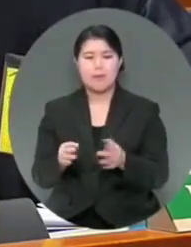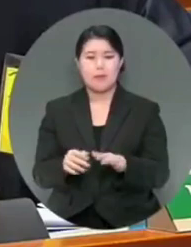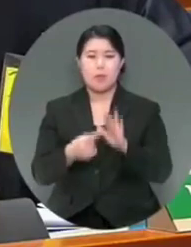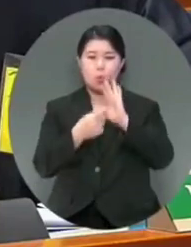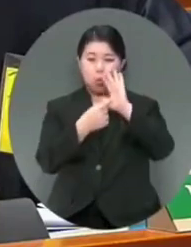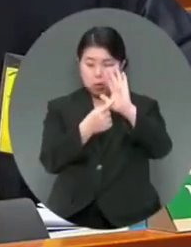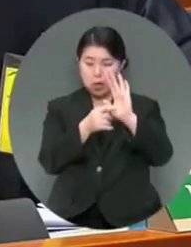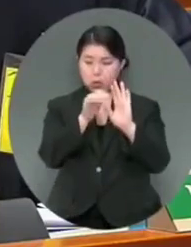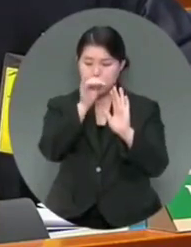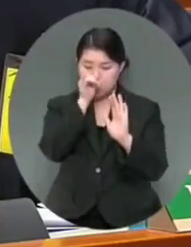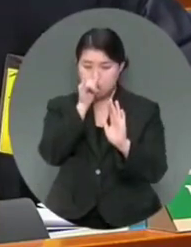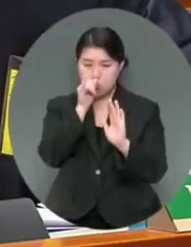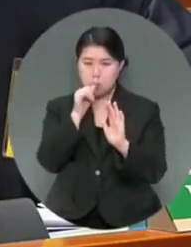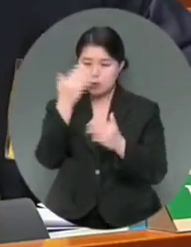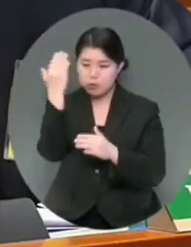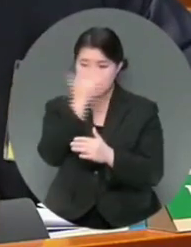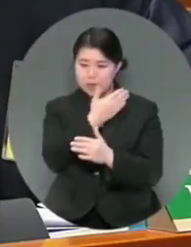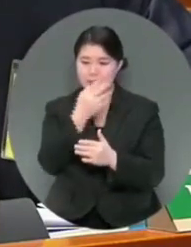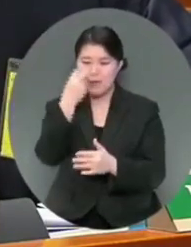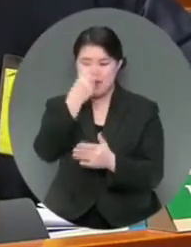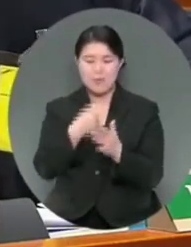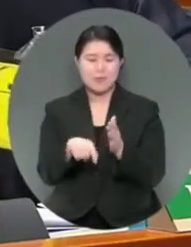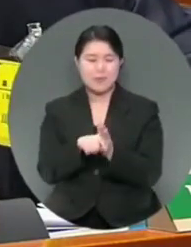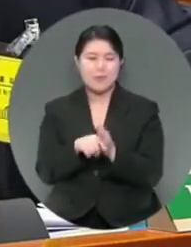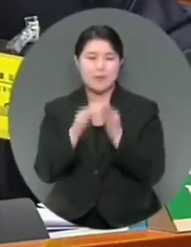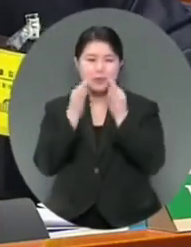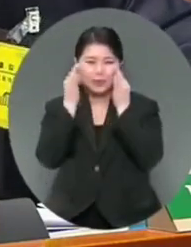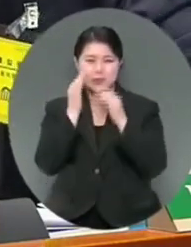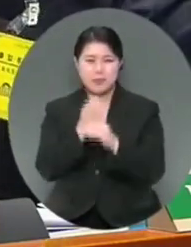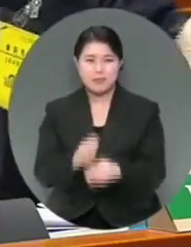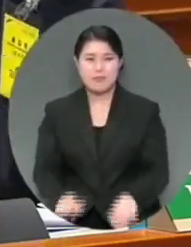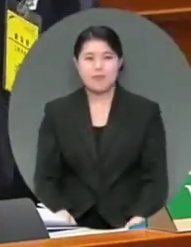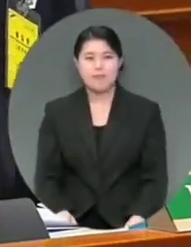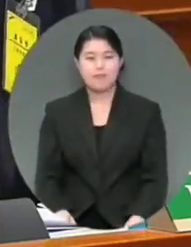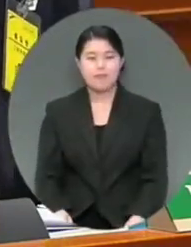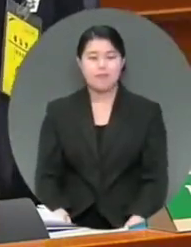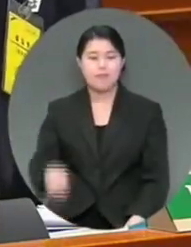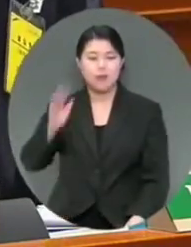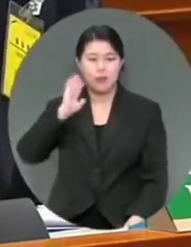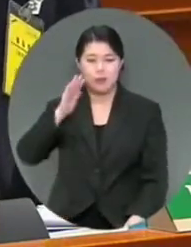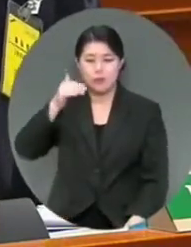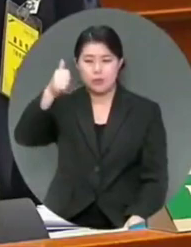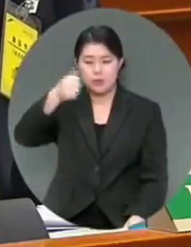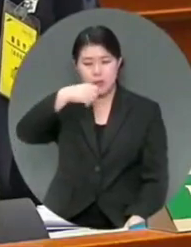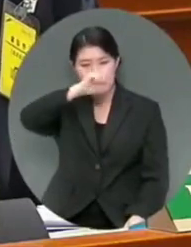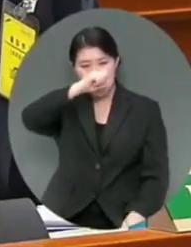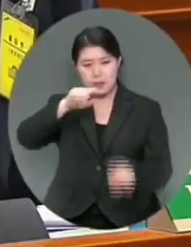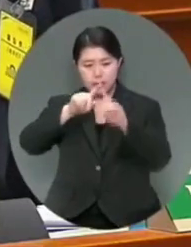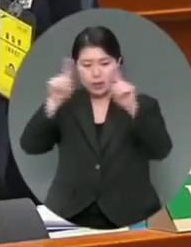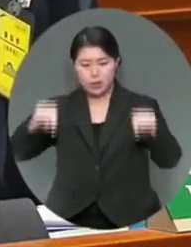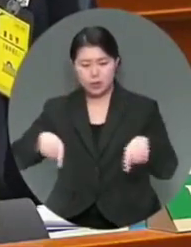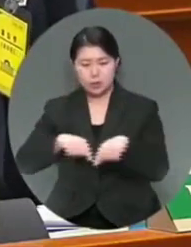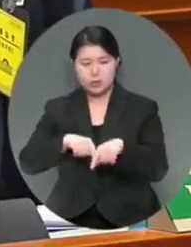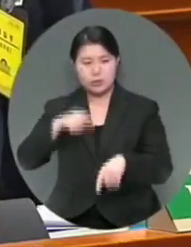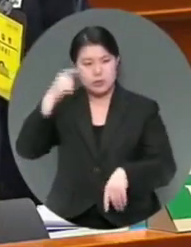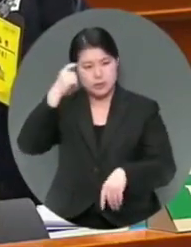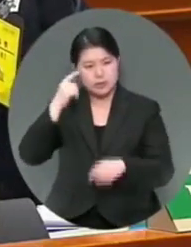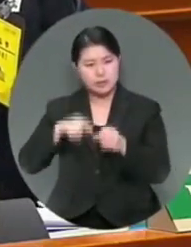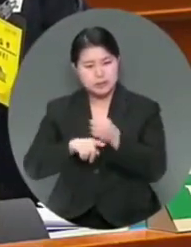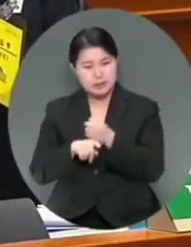공개하고 투명하게 관리하기 위해서 노력을 하고 있습니다. 하여튼 대통령께서 이 예산안의 전반적인 취지와